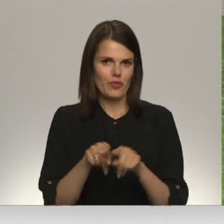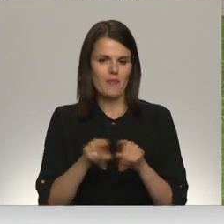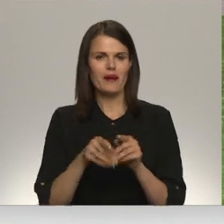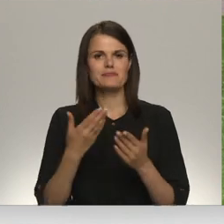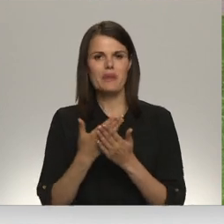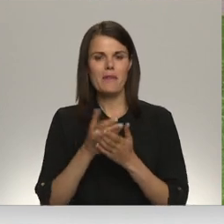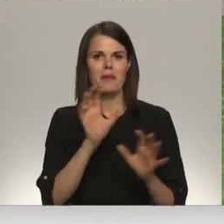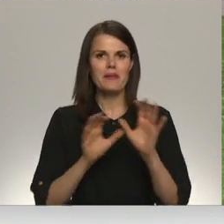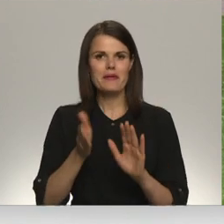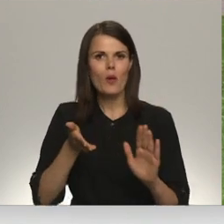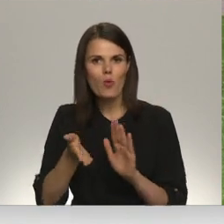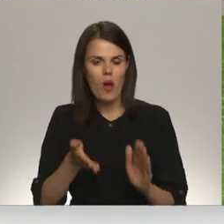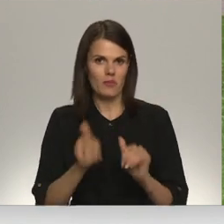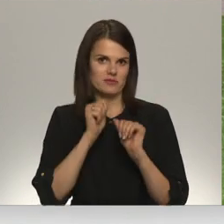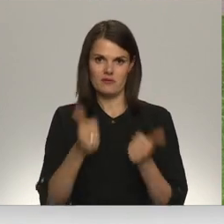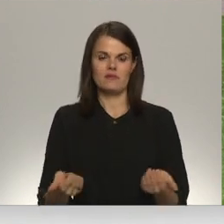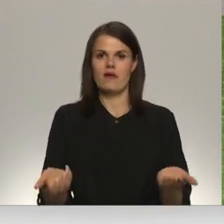dibenu nomazgāt vēl kaut ko